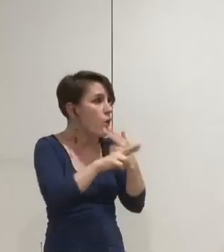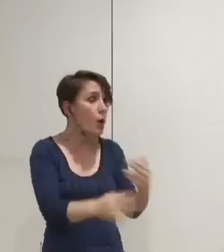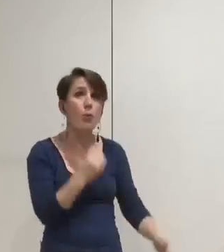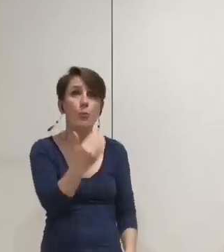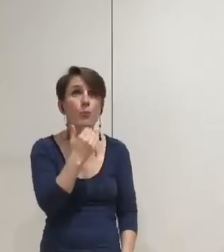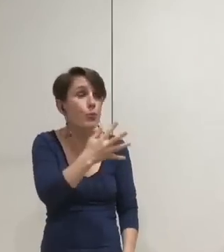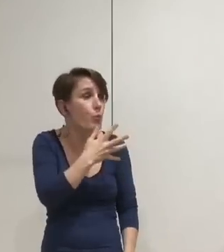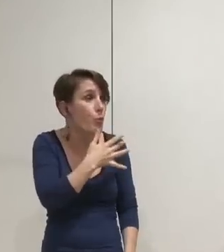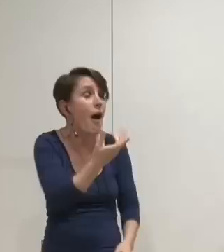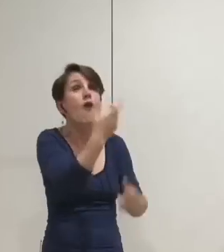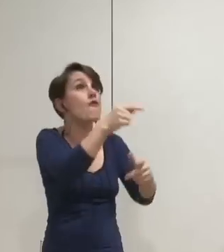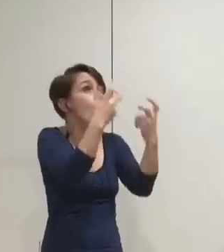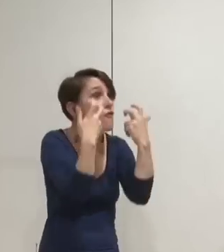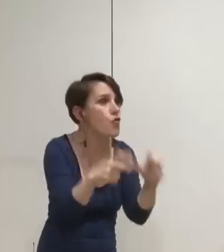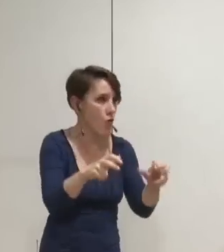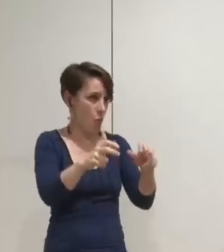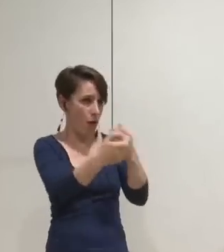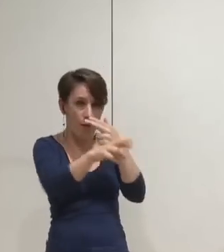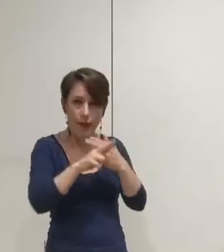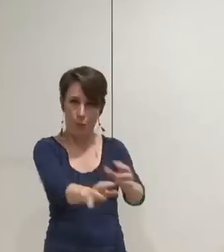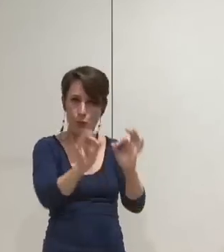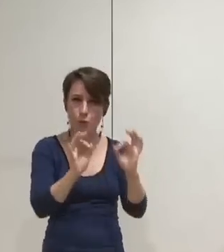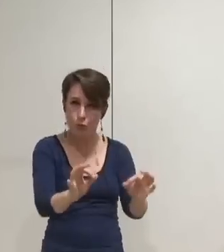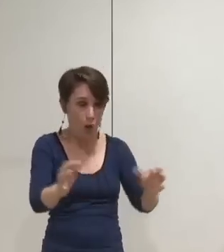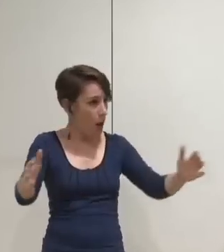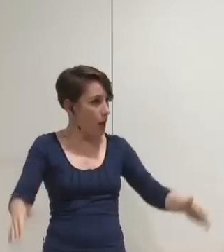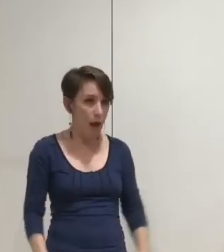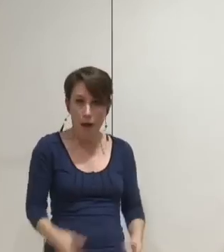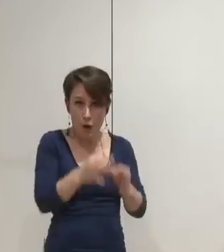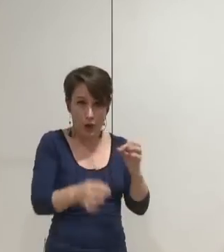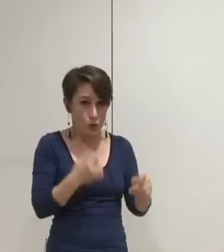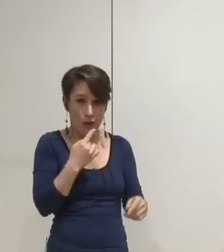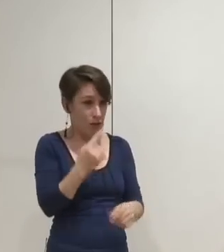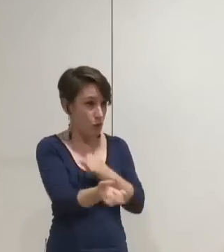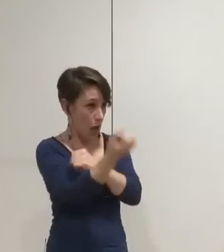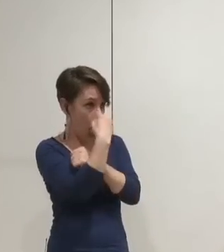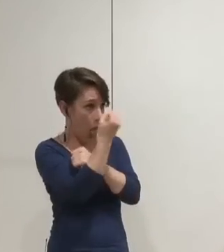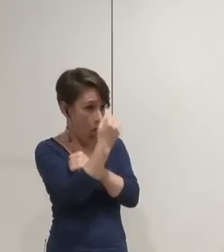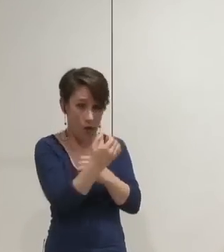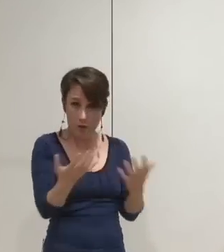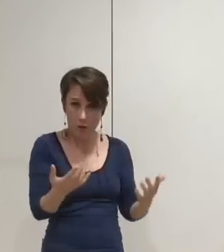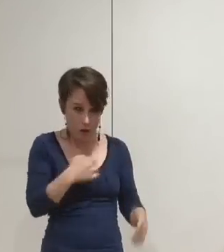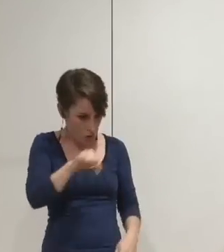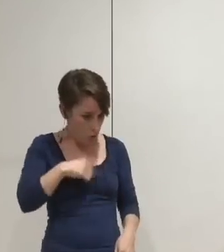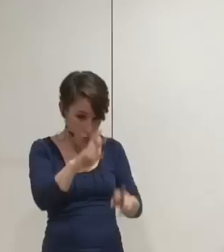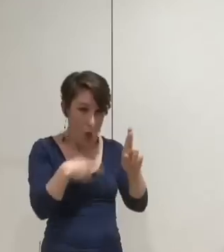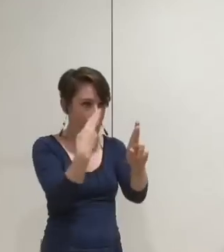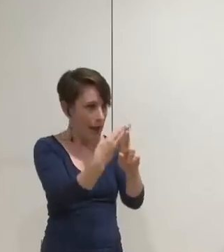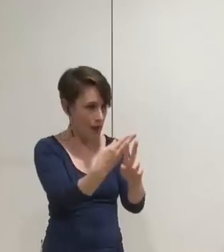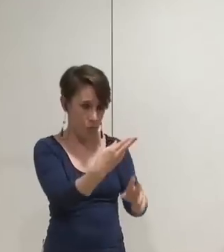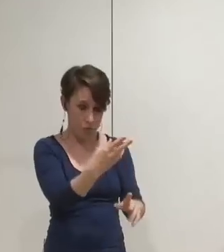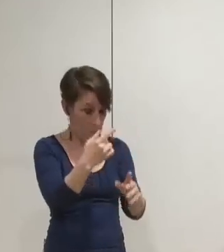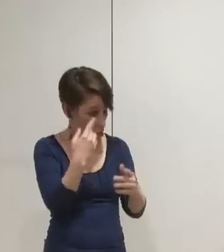questions si vous ne voulez pas structurer une réponse autour de ces questions vous ne répondez pas à une des questions fondamentales qui est posé dans ce